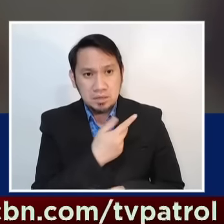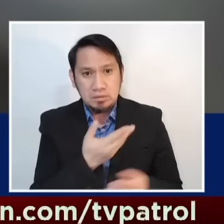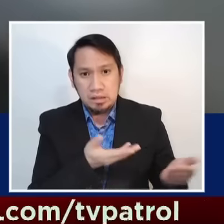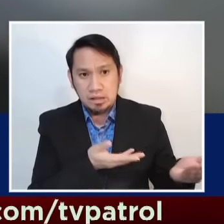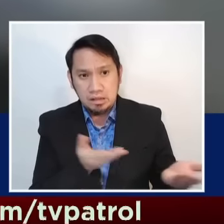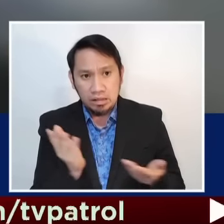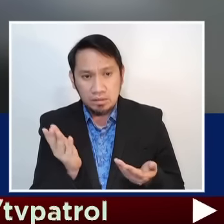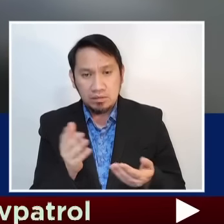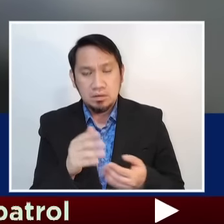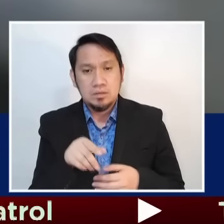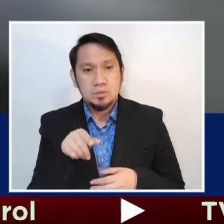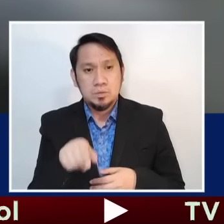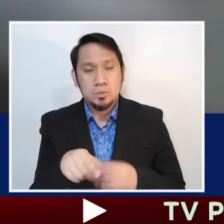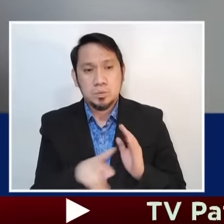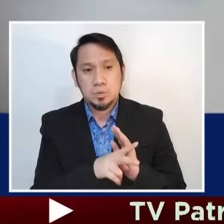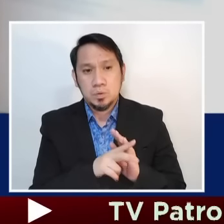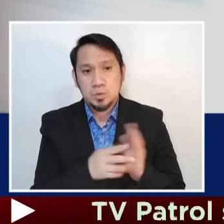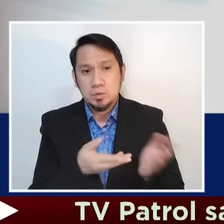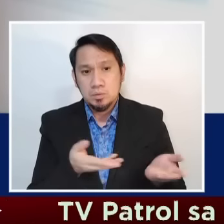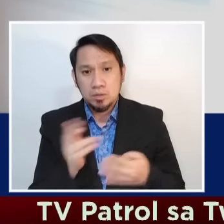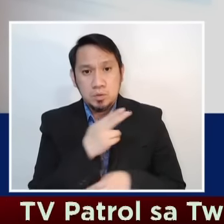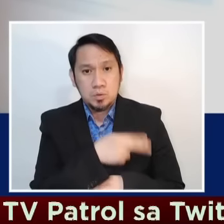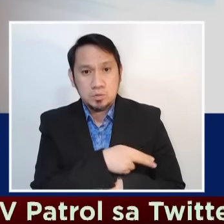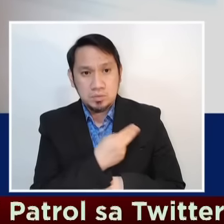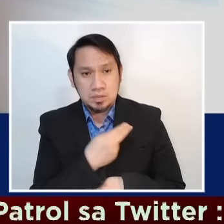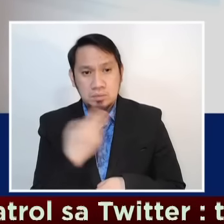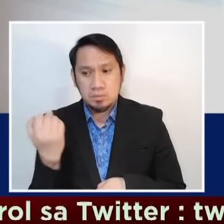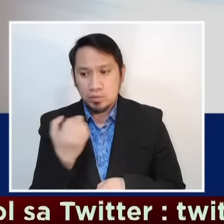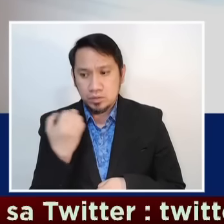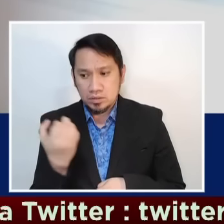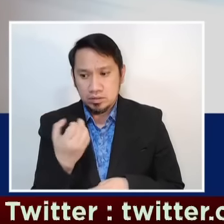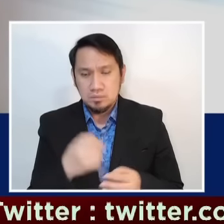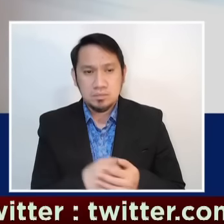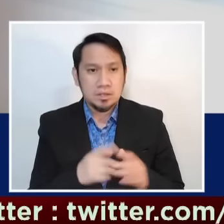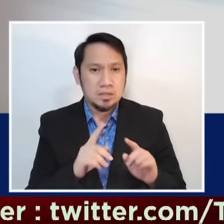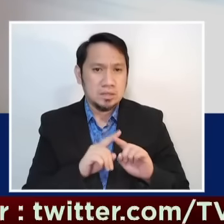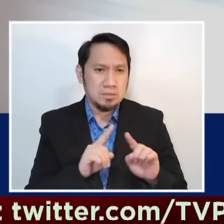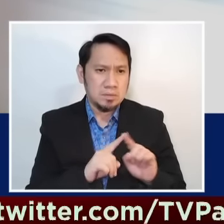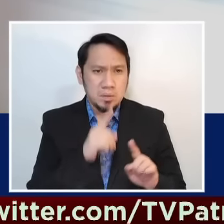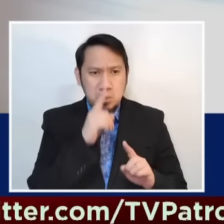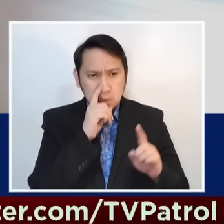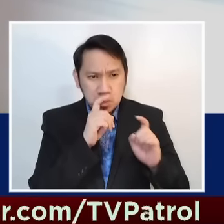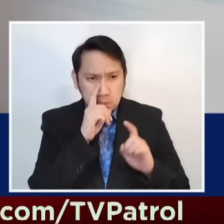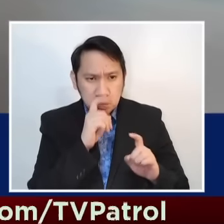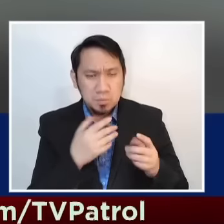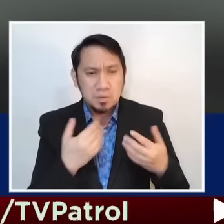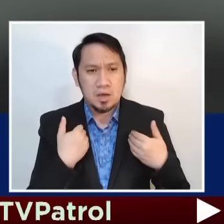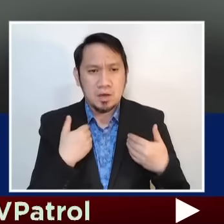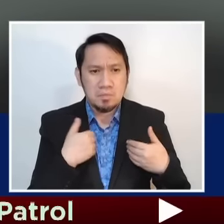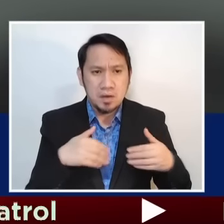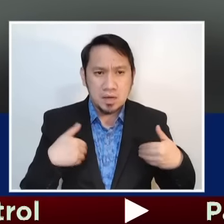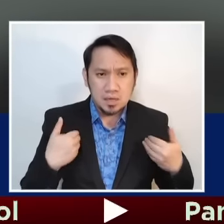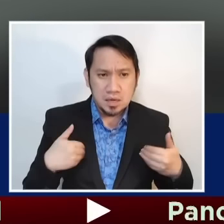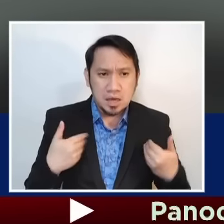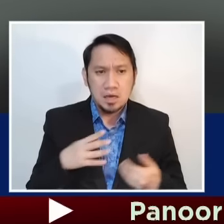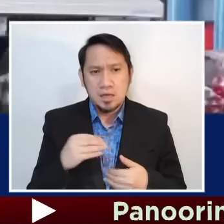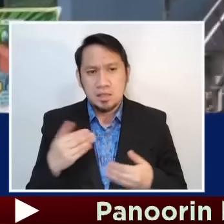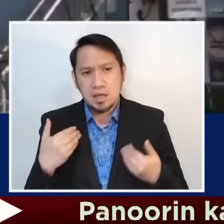sa ambulansya para isugod sa ospital nitong mga nakaraang araw. Iba-iba ang edad ng pasyente, may mga bata at matatanda.